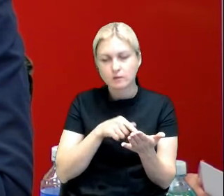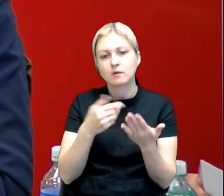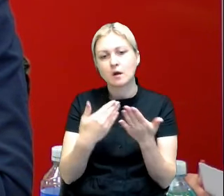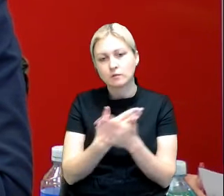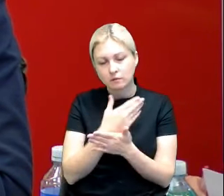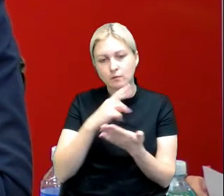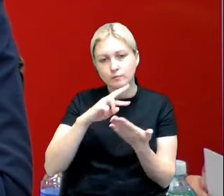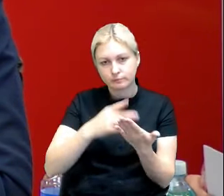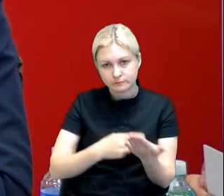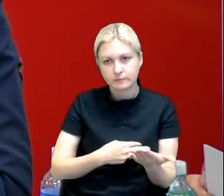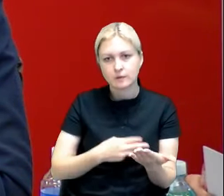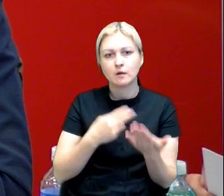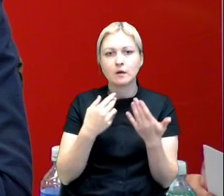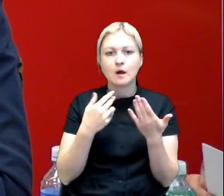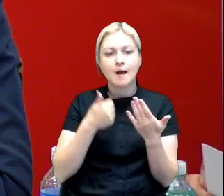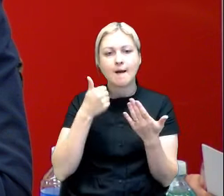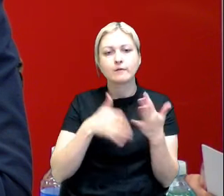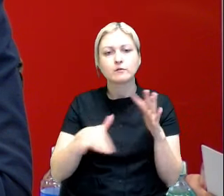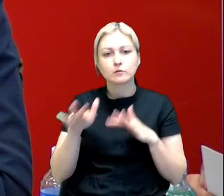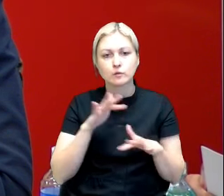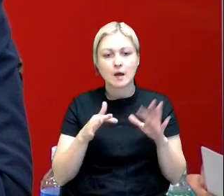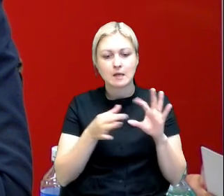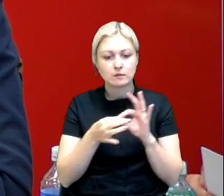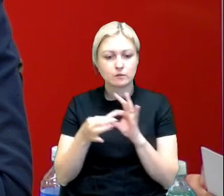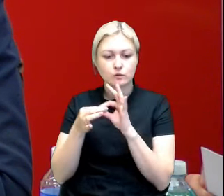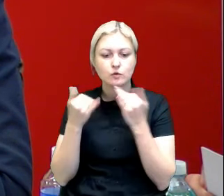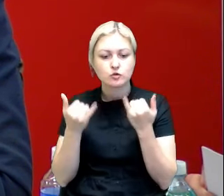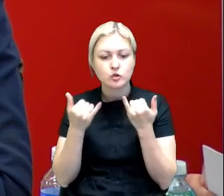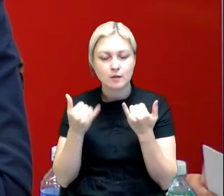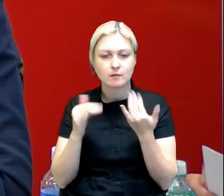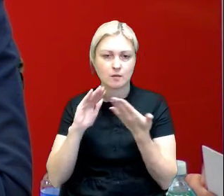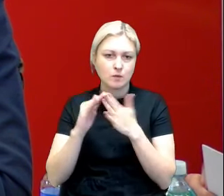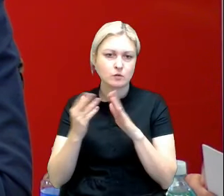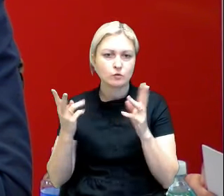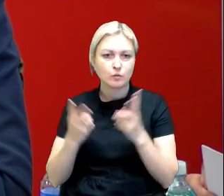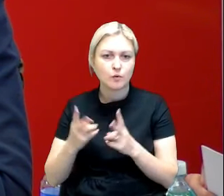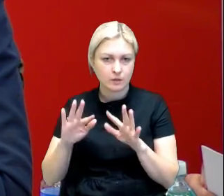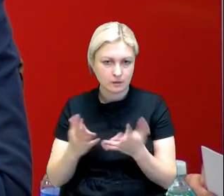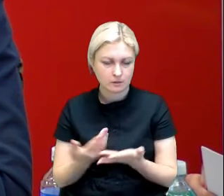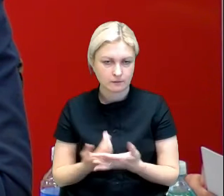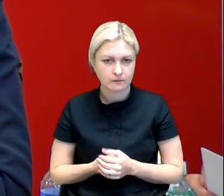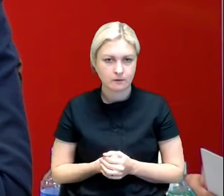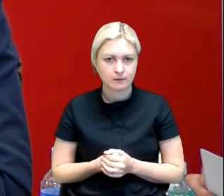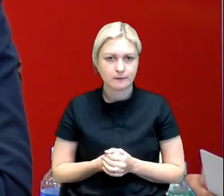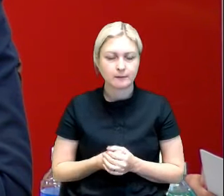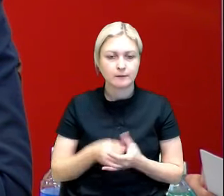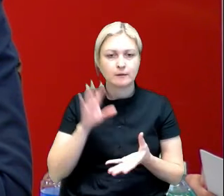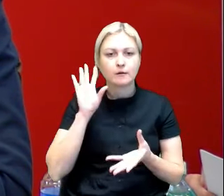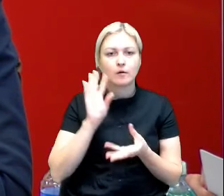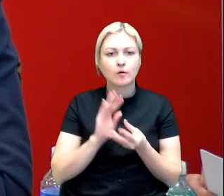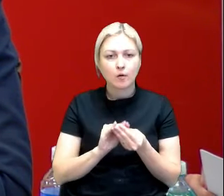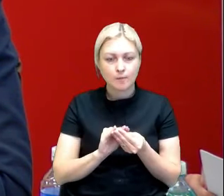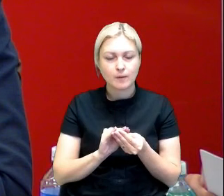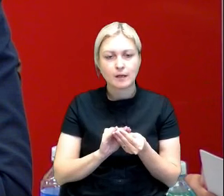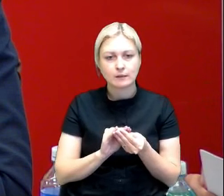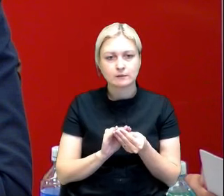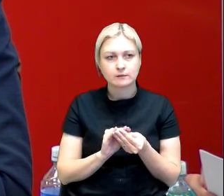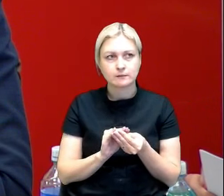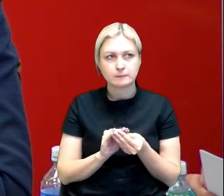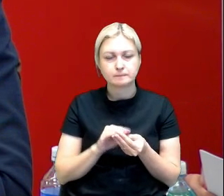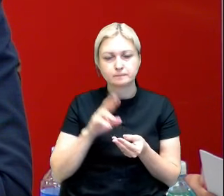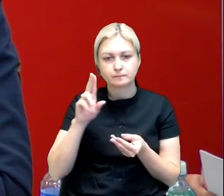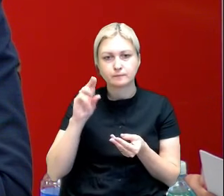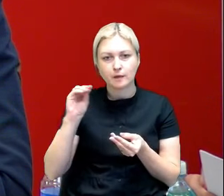šiandienines realijas ir ir ir miesto poreikius kompleksinei keps peržiūrai kartu su partneriais rengiant